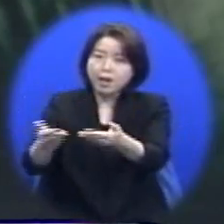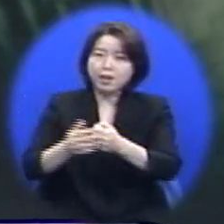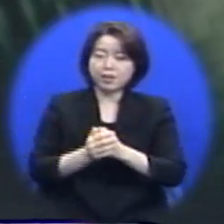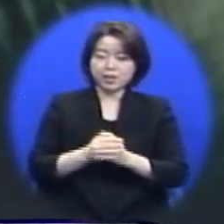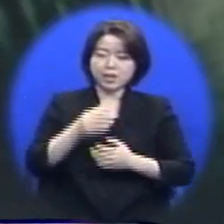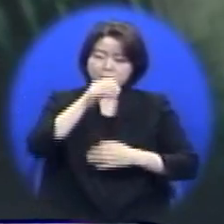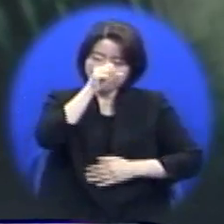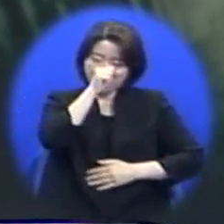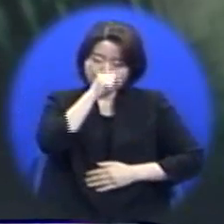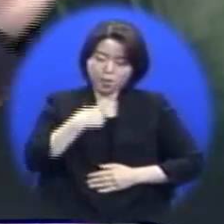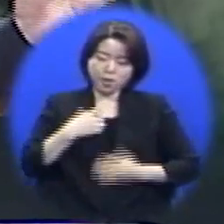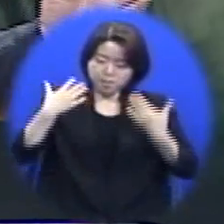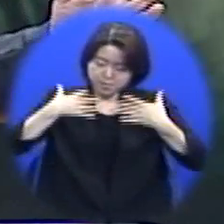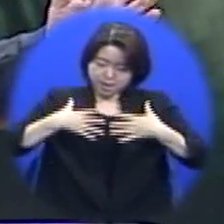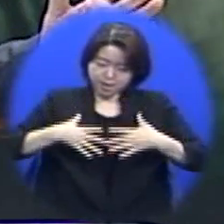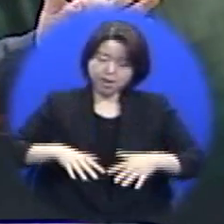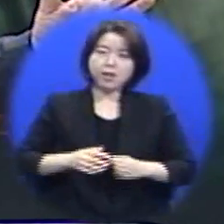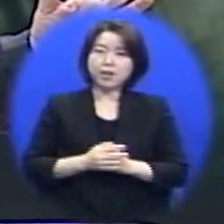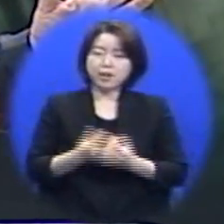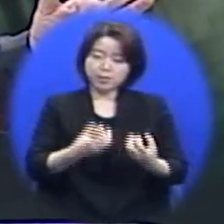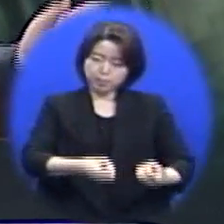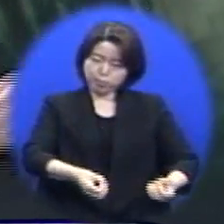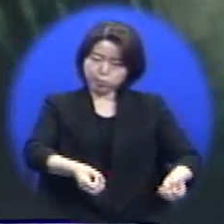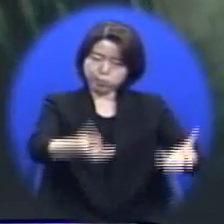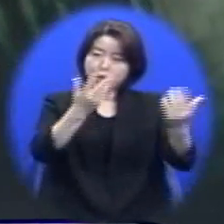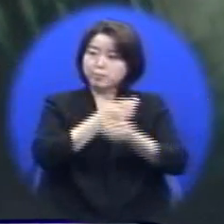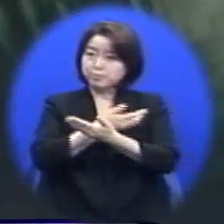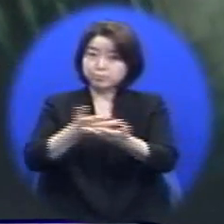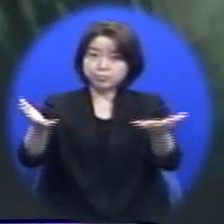옷 입혀주고 그리고 잔치를 베풀어줍니다.